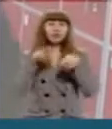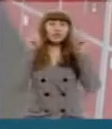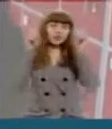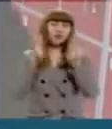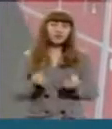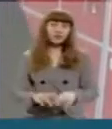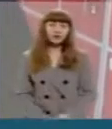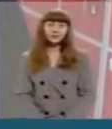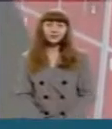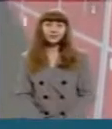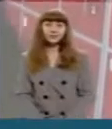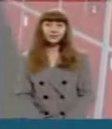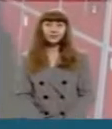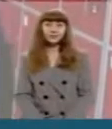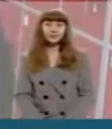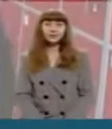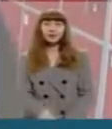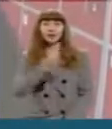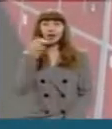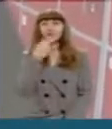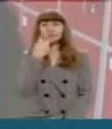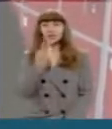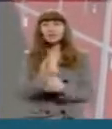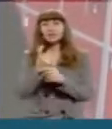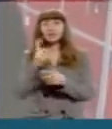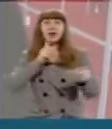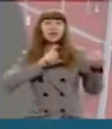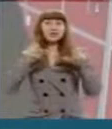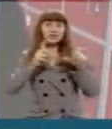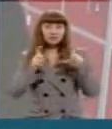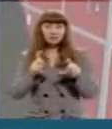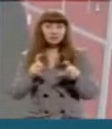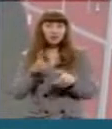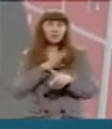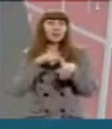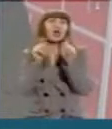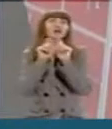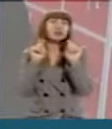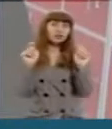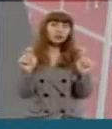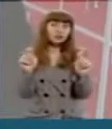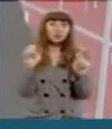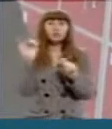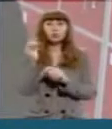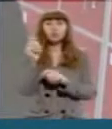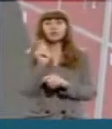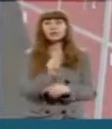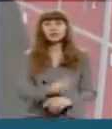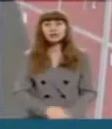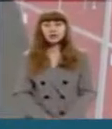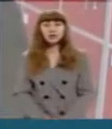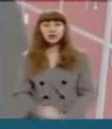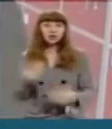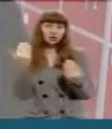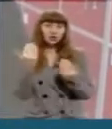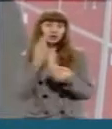Мұндай ауыл жаңағы үй заттары, киім-кешектер сатылып жатыр. Жаңа